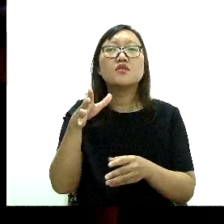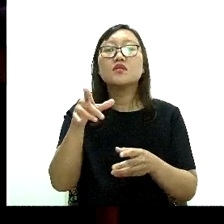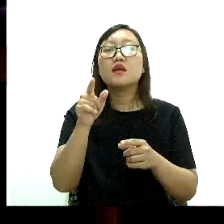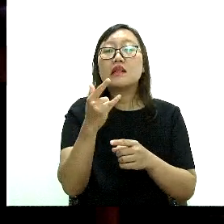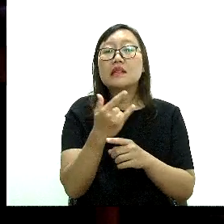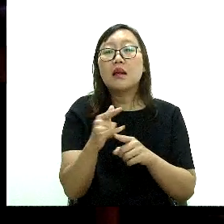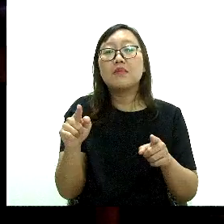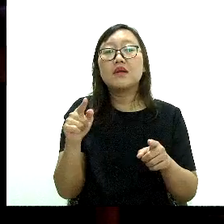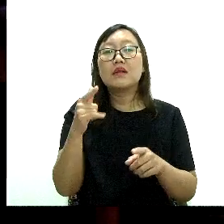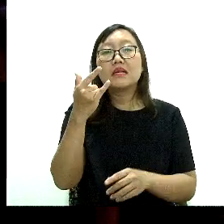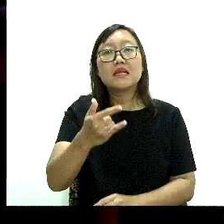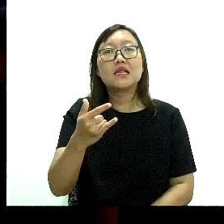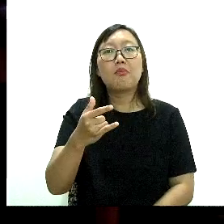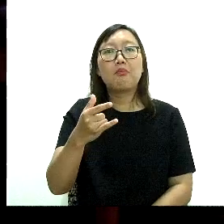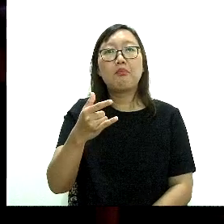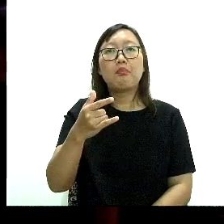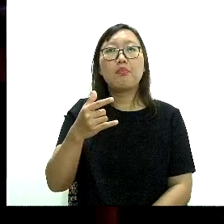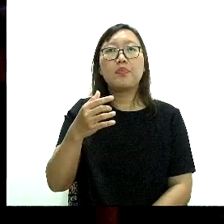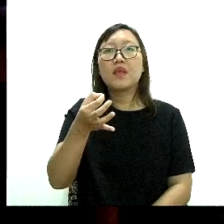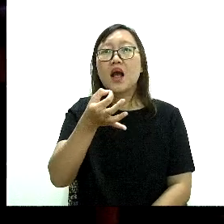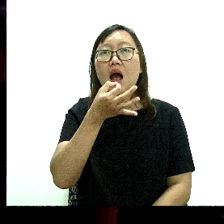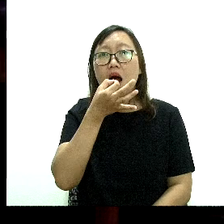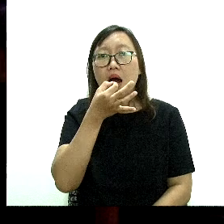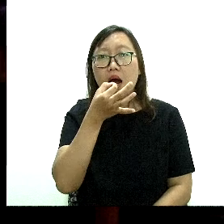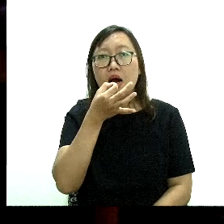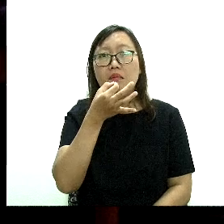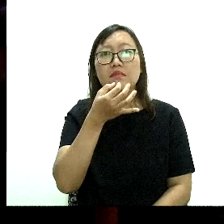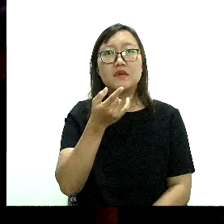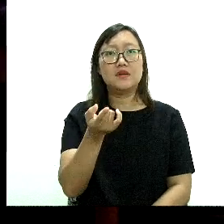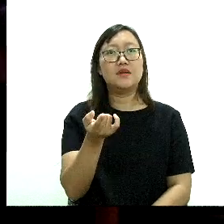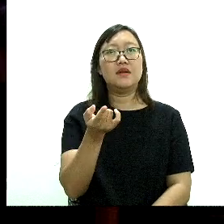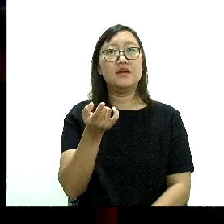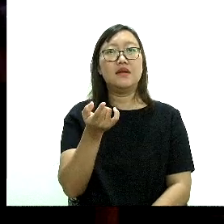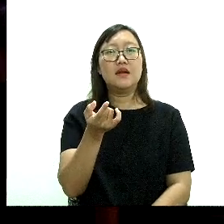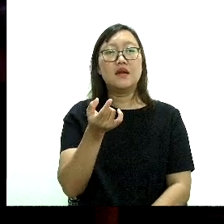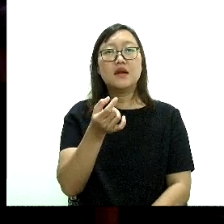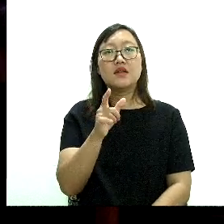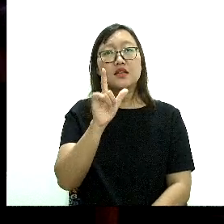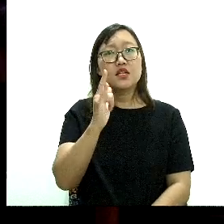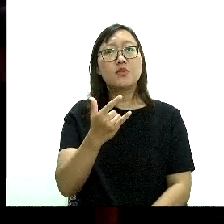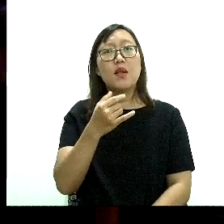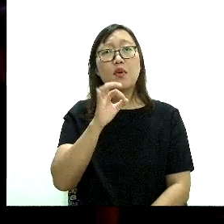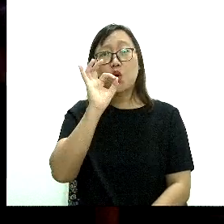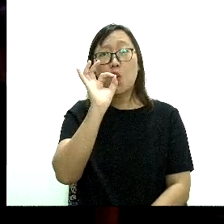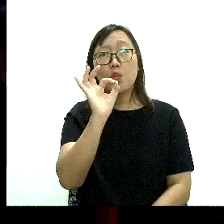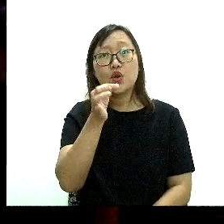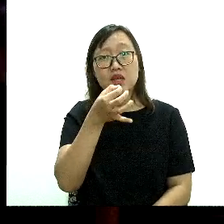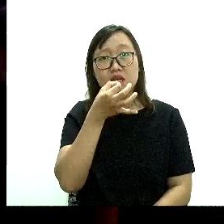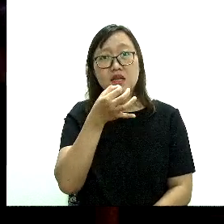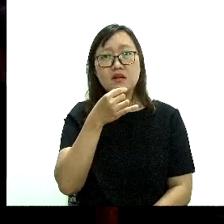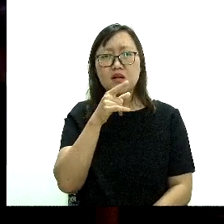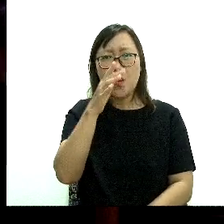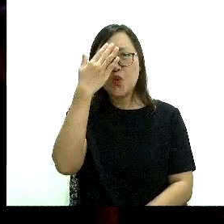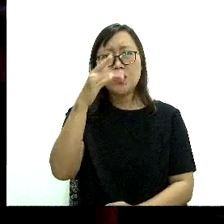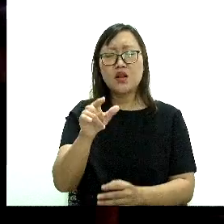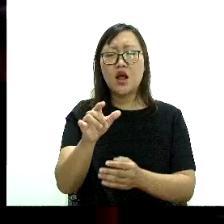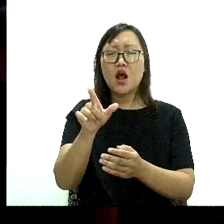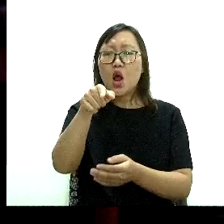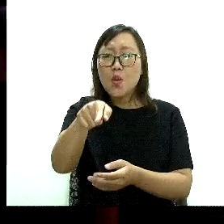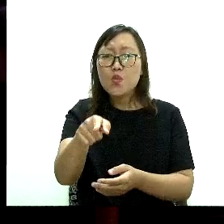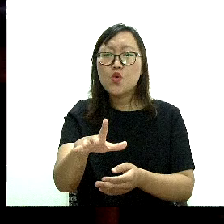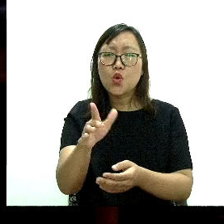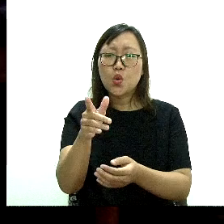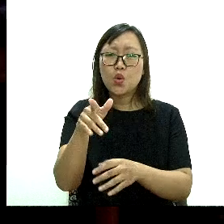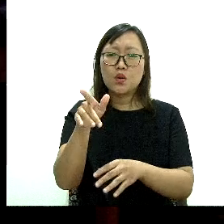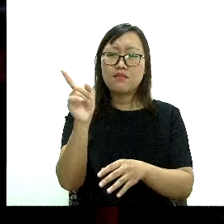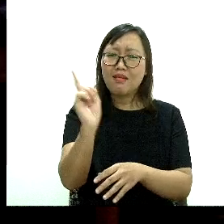mencari Allah dan berharap kepada Allah, mendapat hal yang sama. Lalu apakah kita iri hati? Romo, kenapa dia diberi